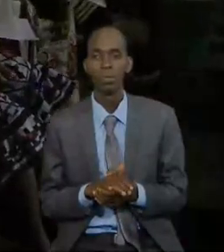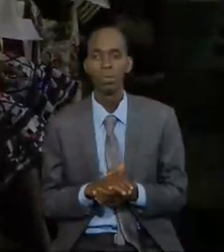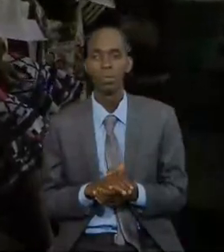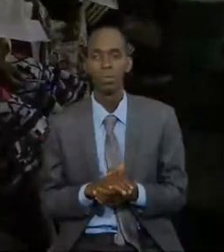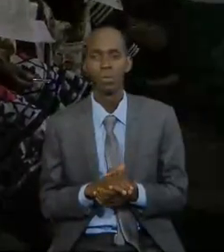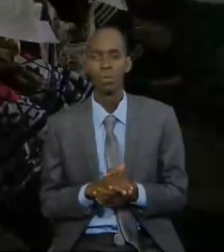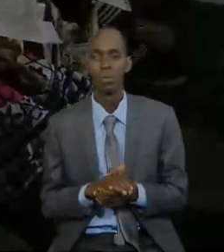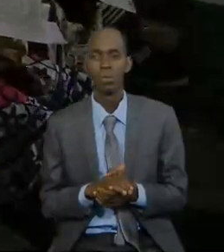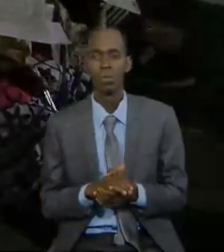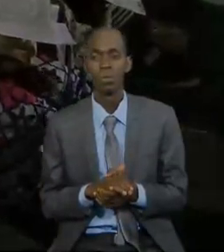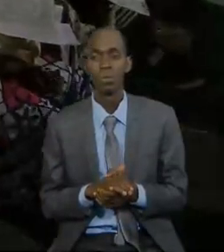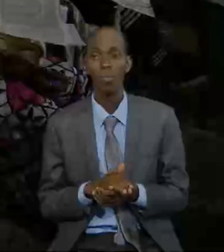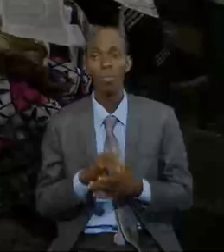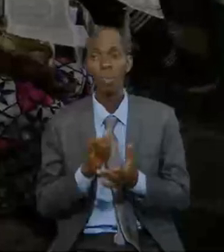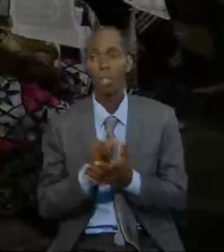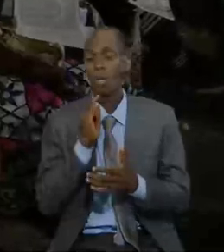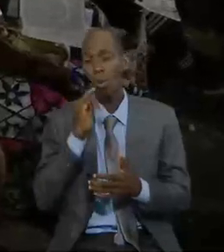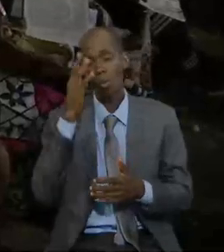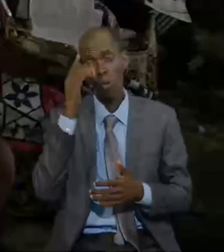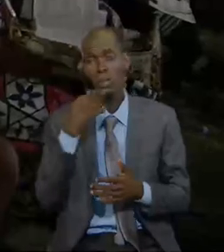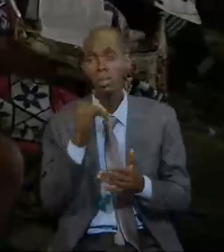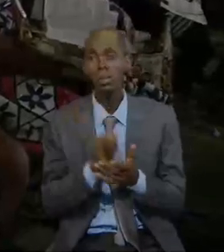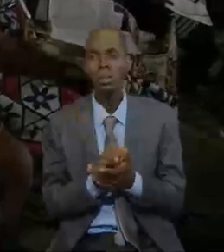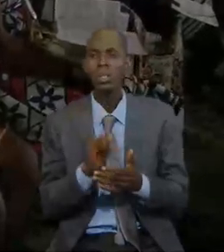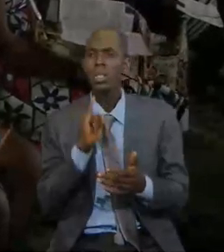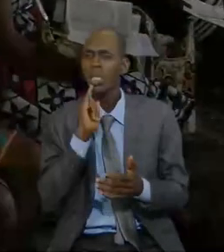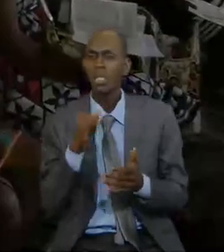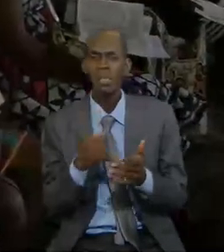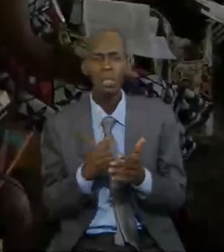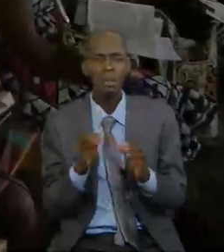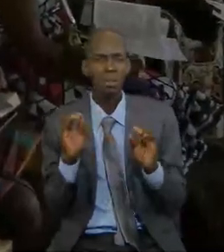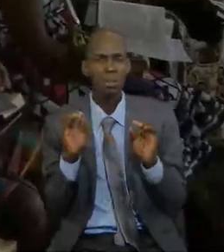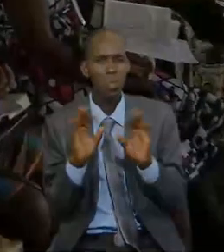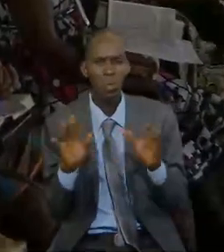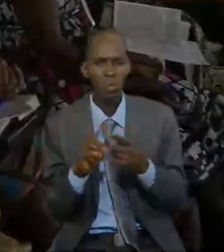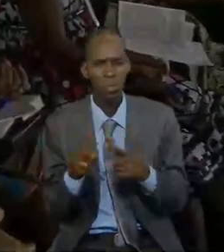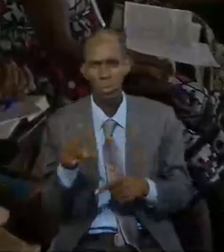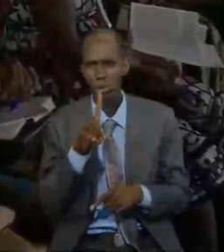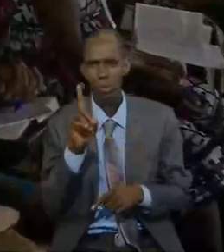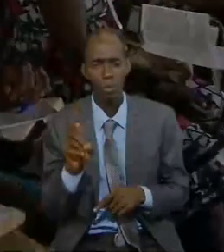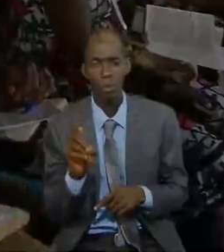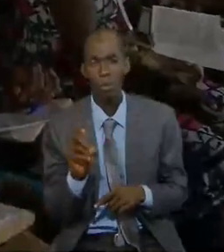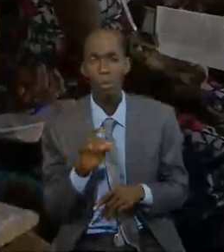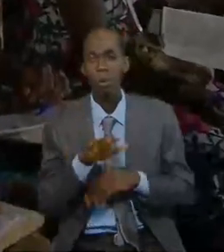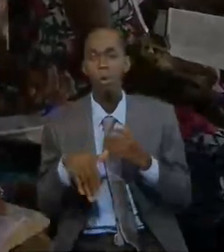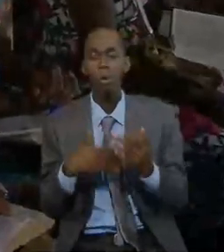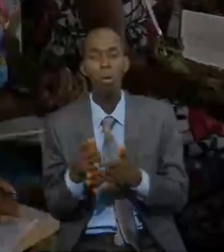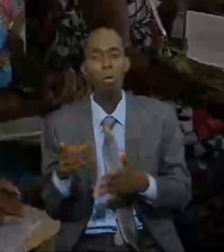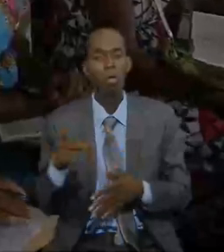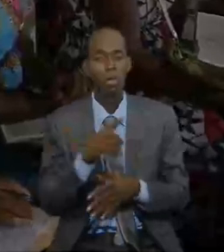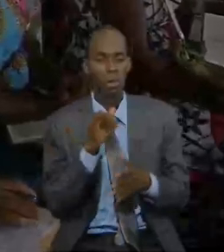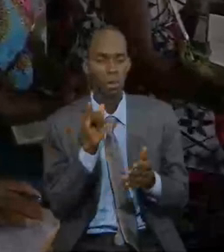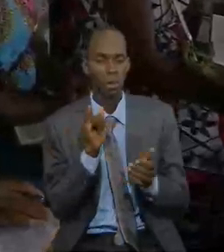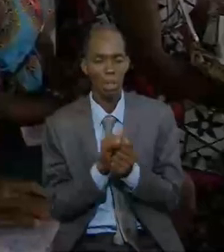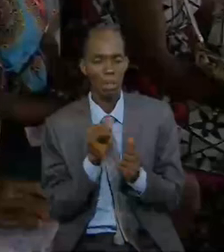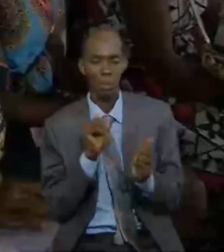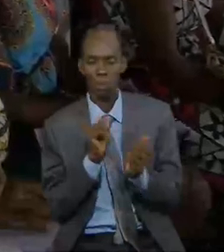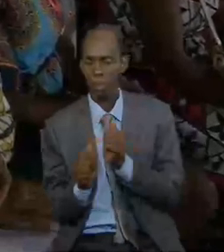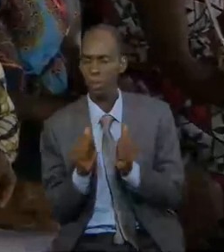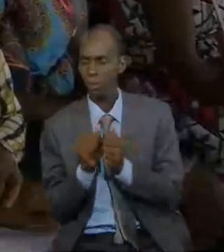viens pour dire seigneur je me soumets à toi c'est pas dit je m'adresse à vous à vous qui passez